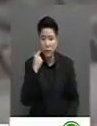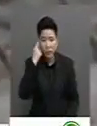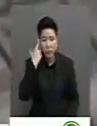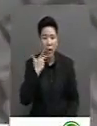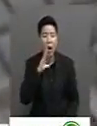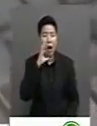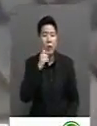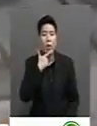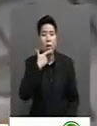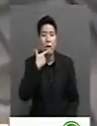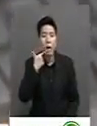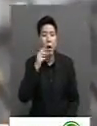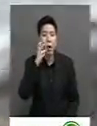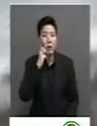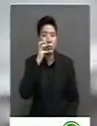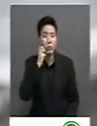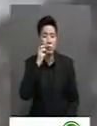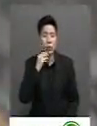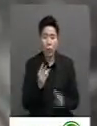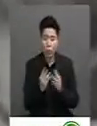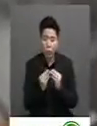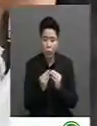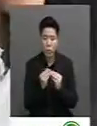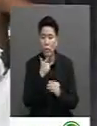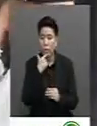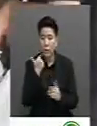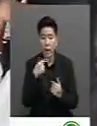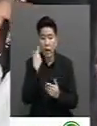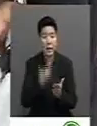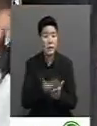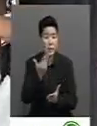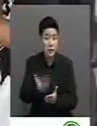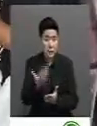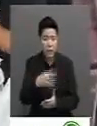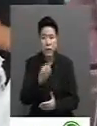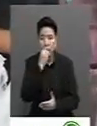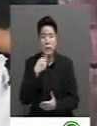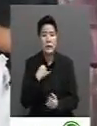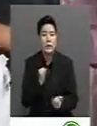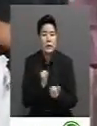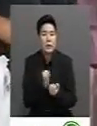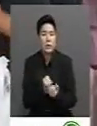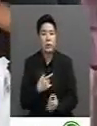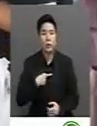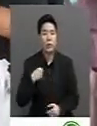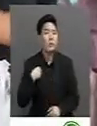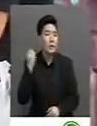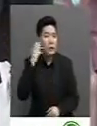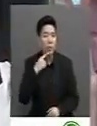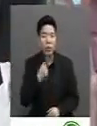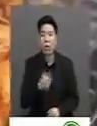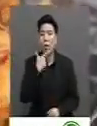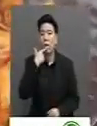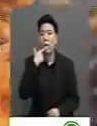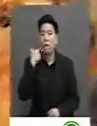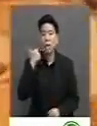มผัสถึงความอร่อยกรอบนอกนุ่มในใครได้ชิมแล้วร้วนต้องติดใจและพูดเป็นเสียงเดียวกันว่